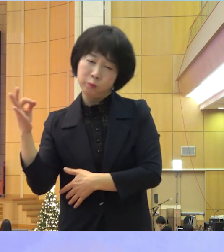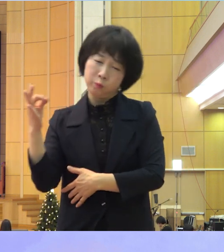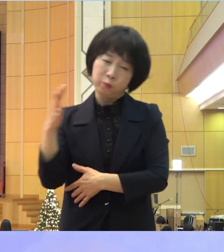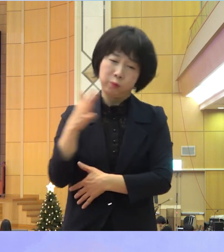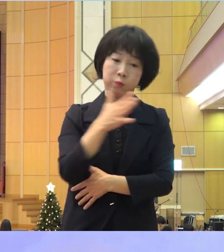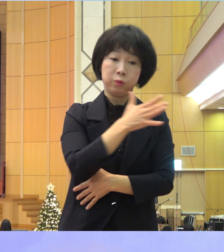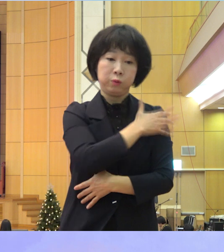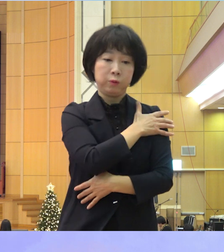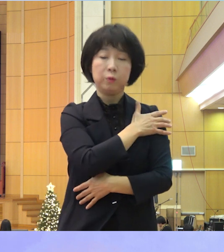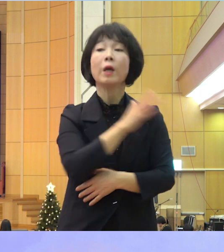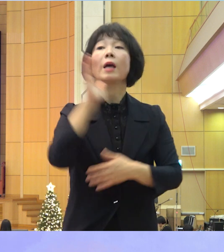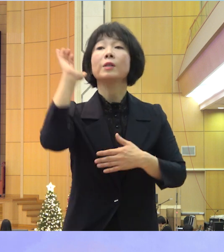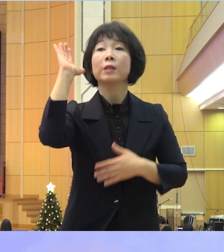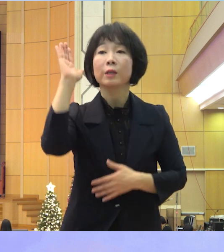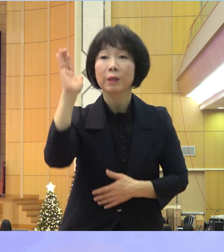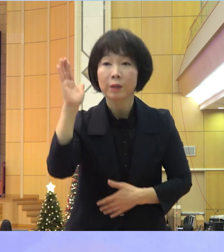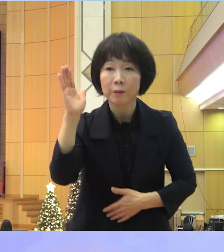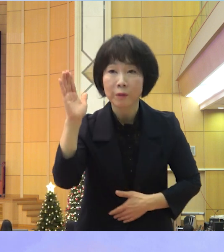삶이